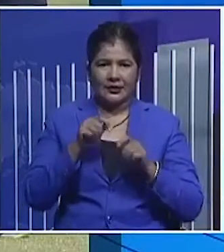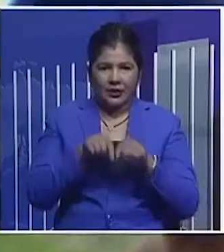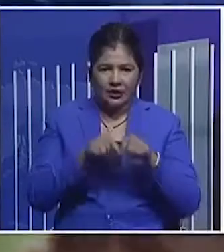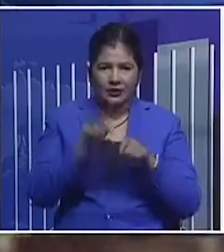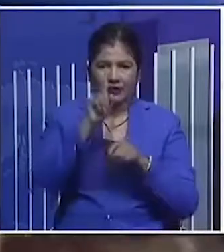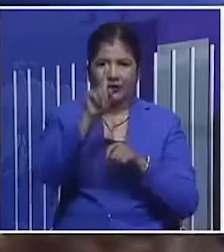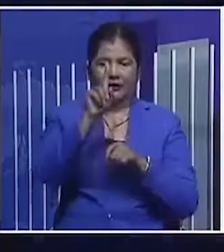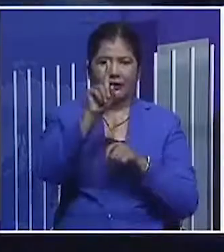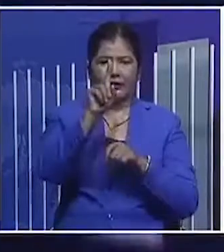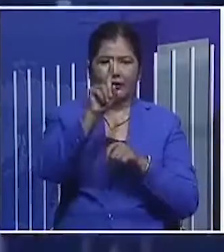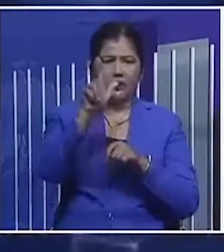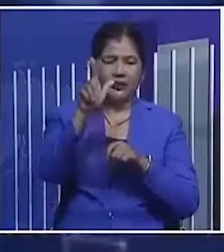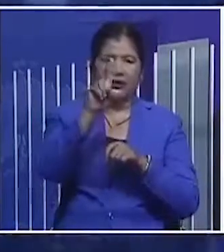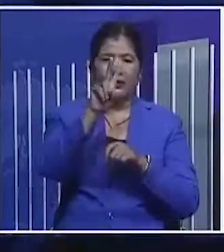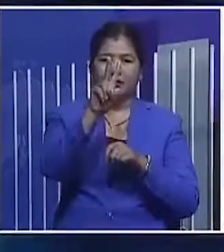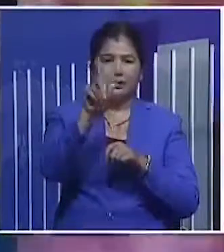शुरू हुने।